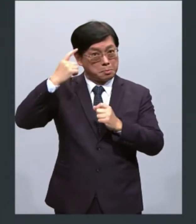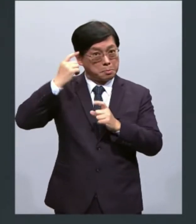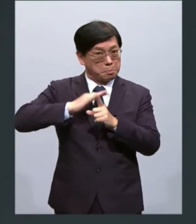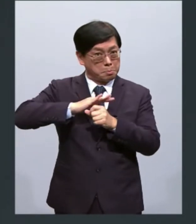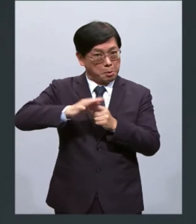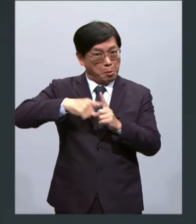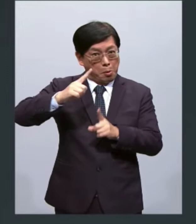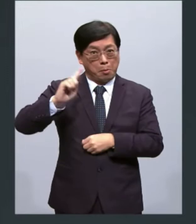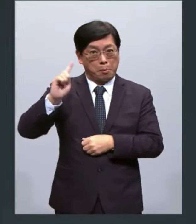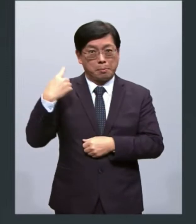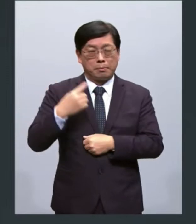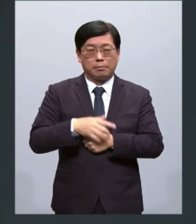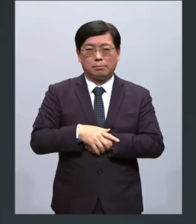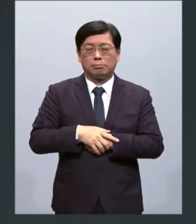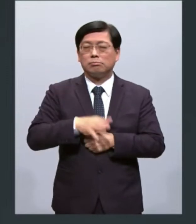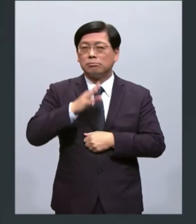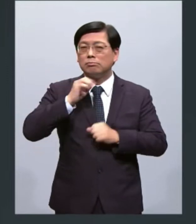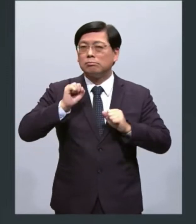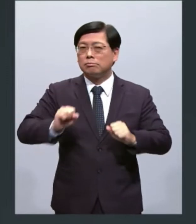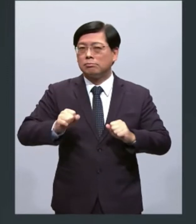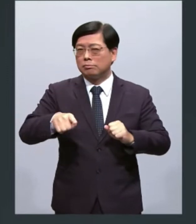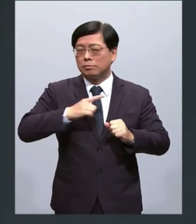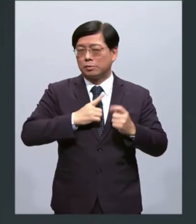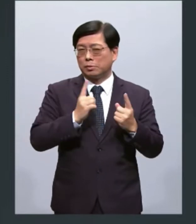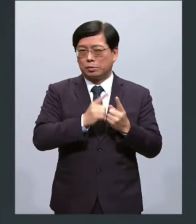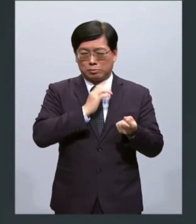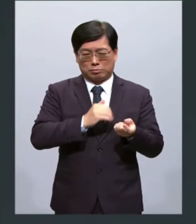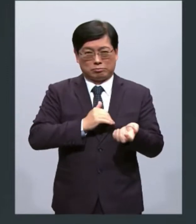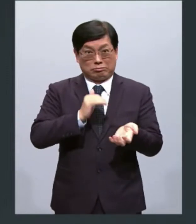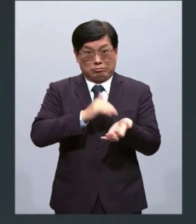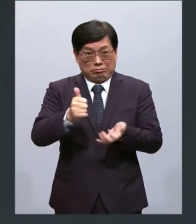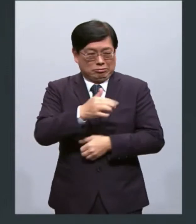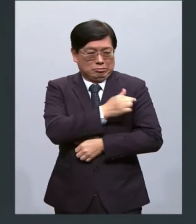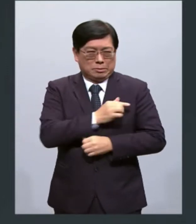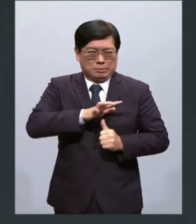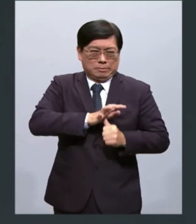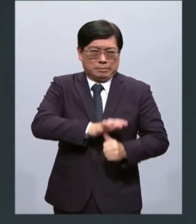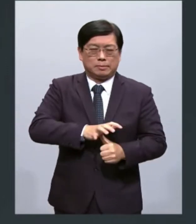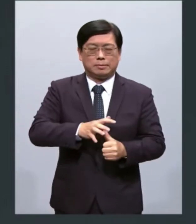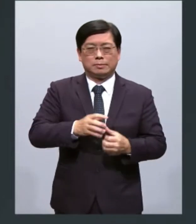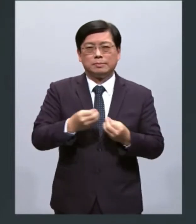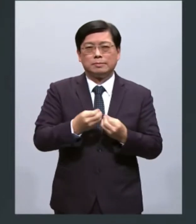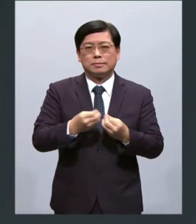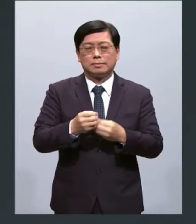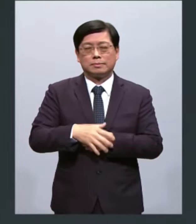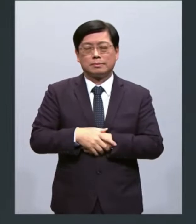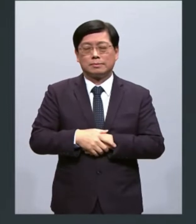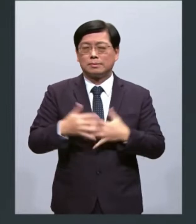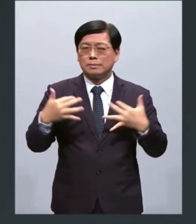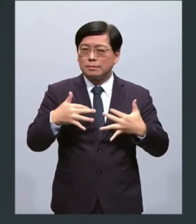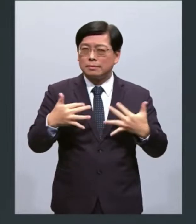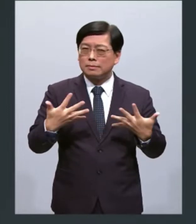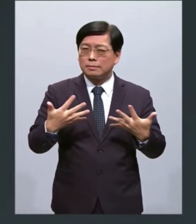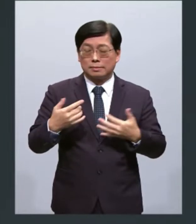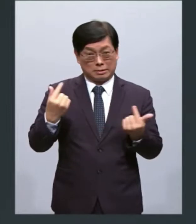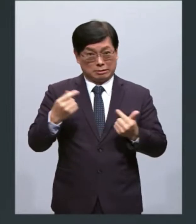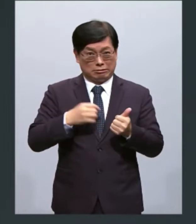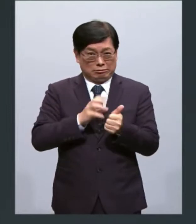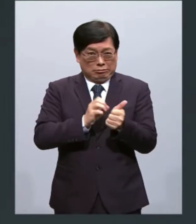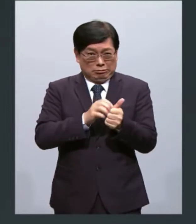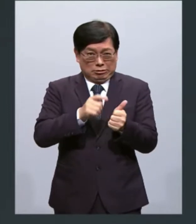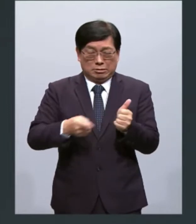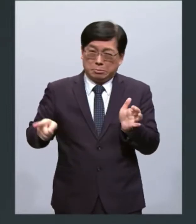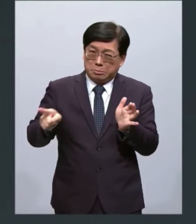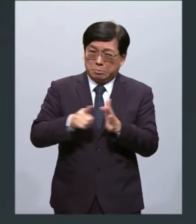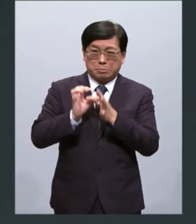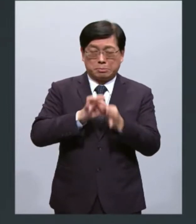其实是建立在健保对医护人员的压榨上面。问题是，这种压榨不可能长期